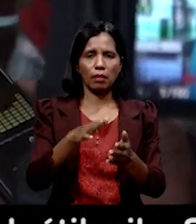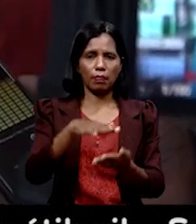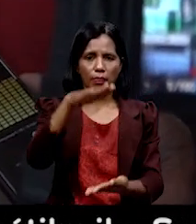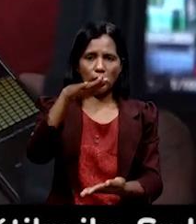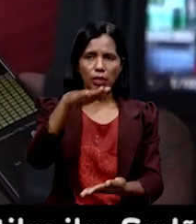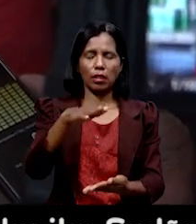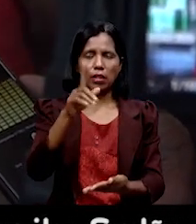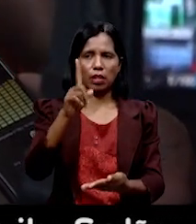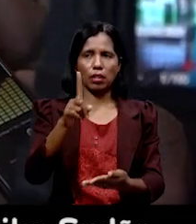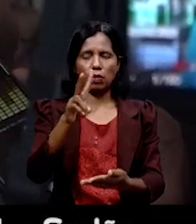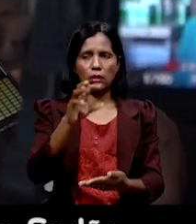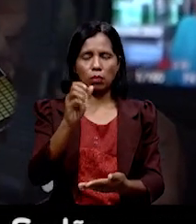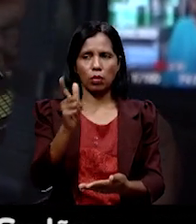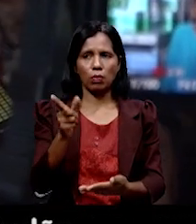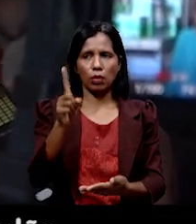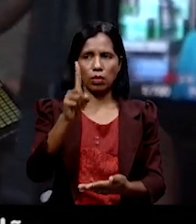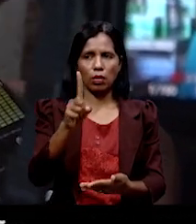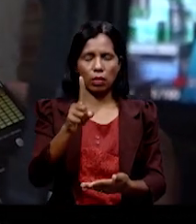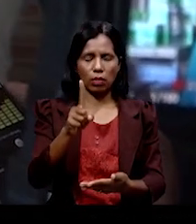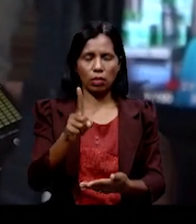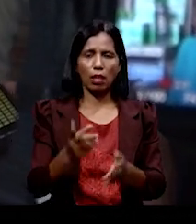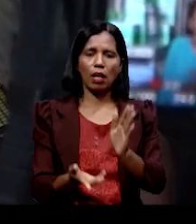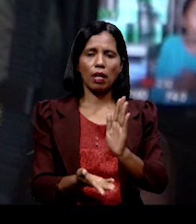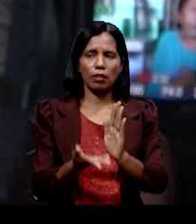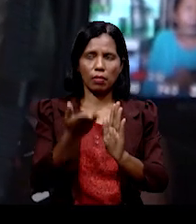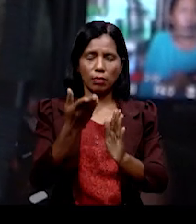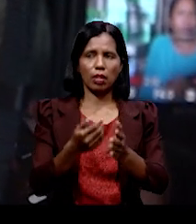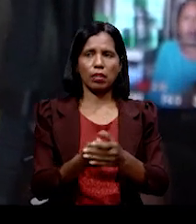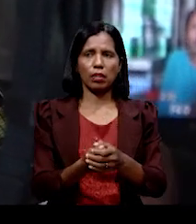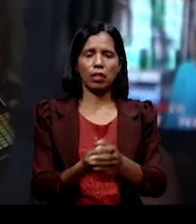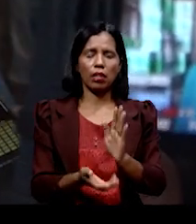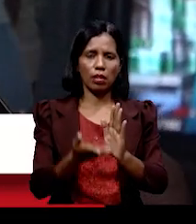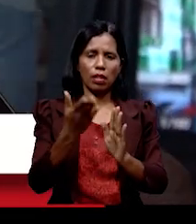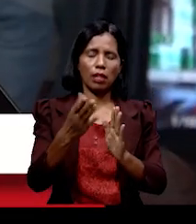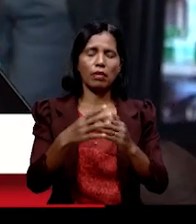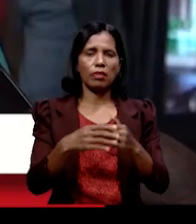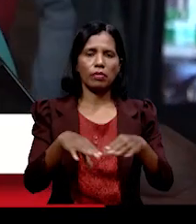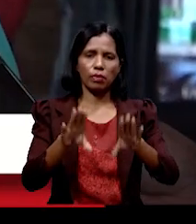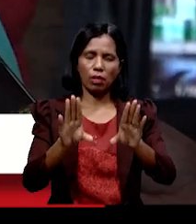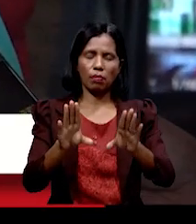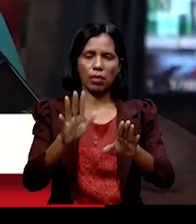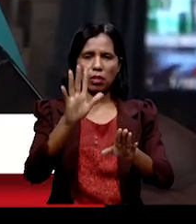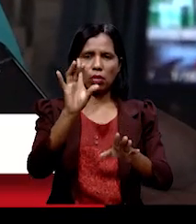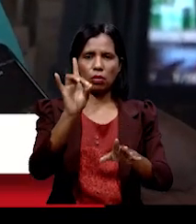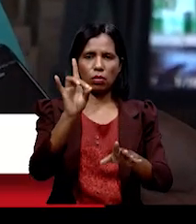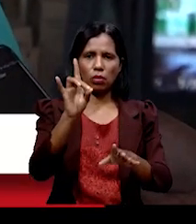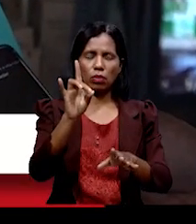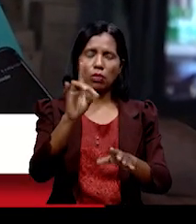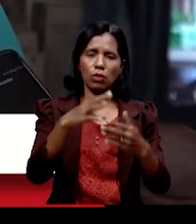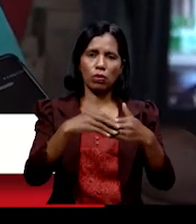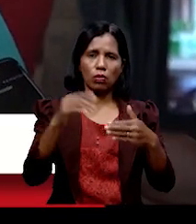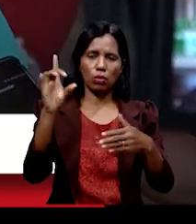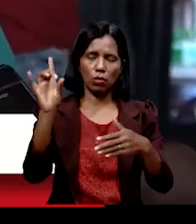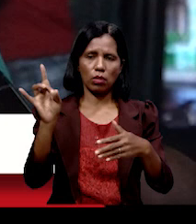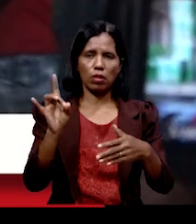dulu, tahun 2021 itu sudah mulai naik-naik dari setiap bulannya sudah mulai naik. Cuma kita kenaikan mulai bulan kalau